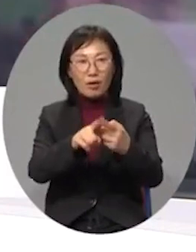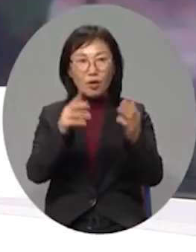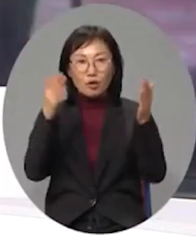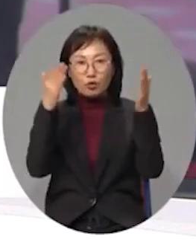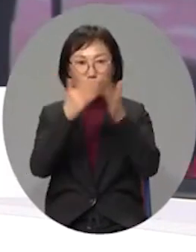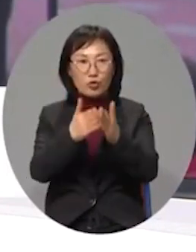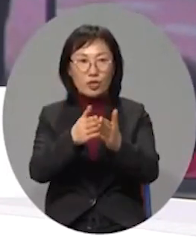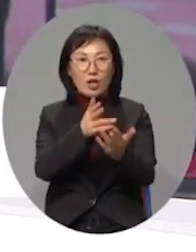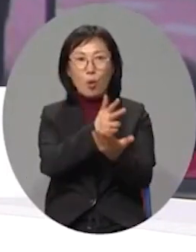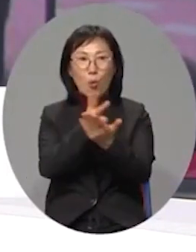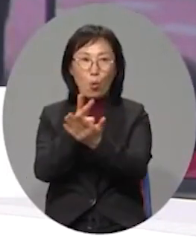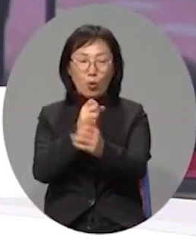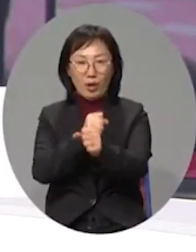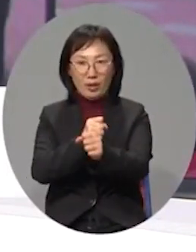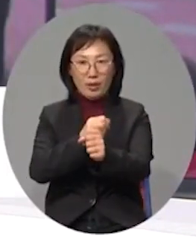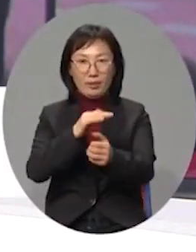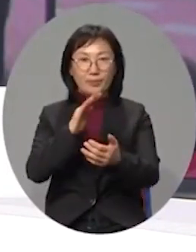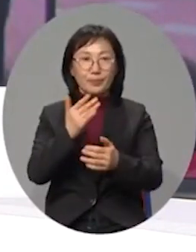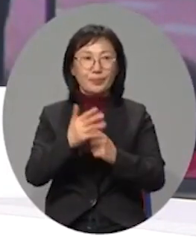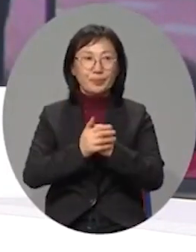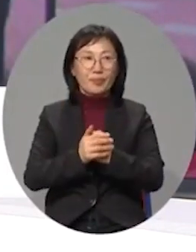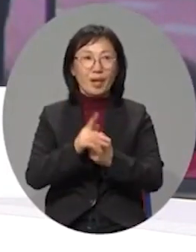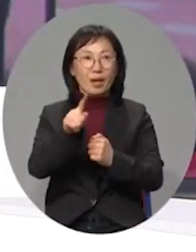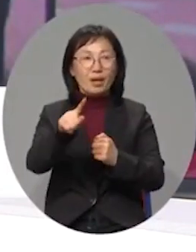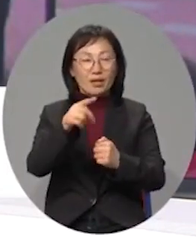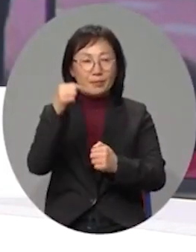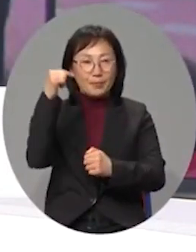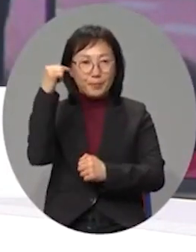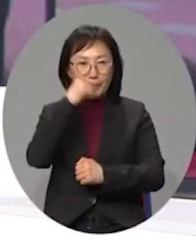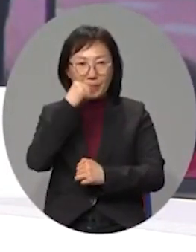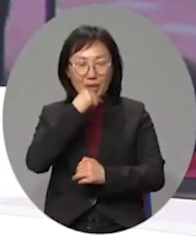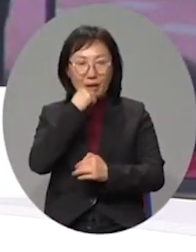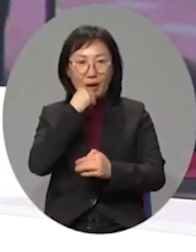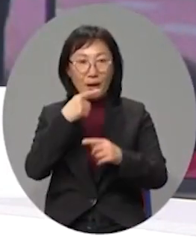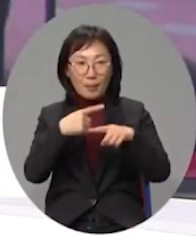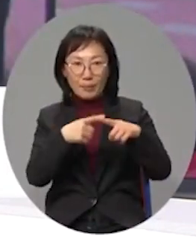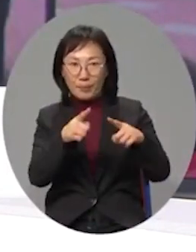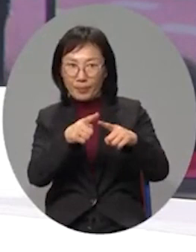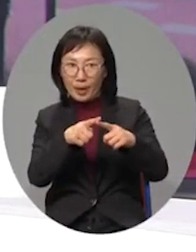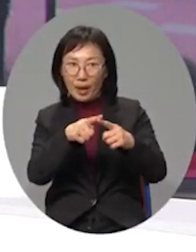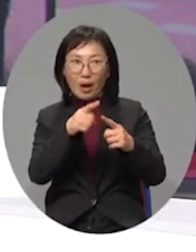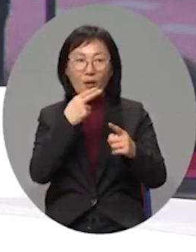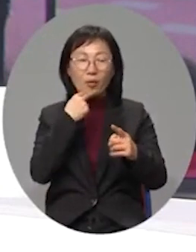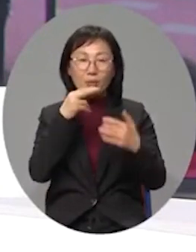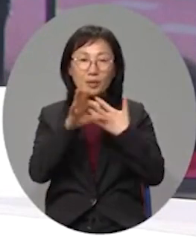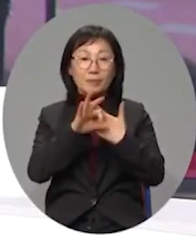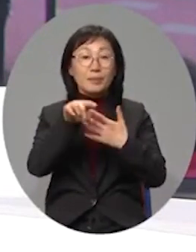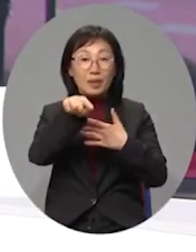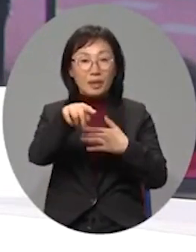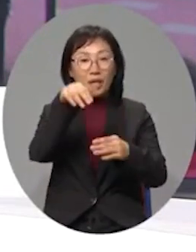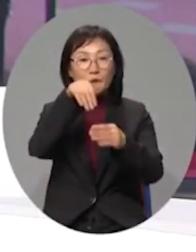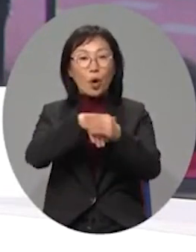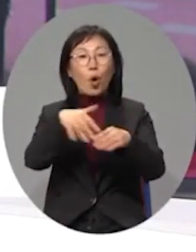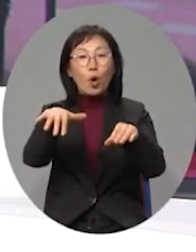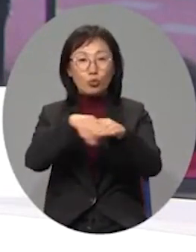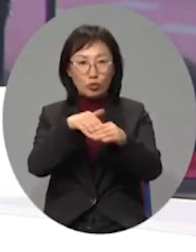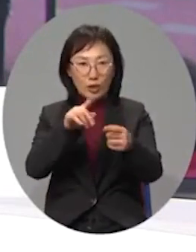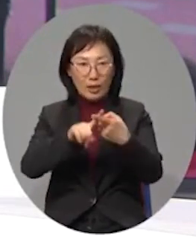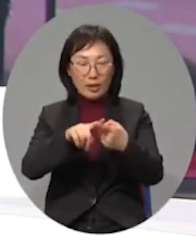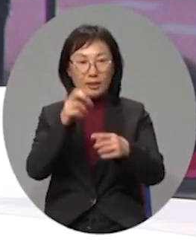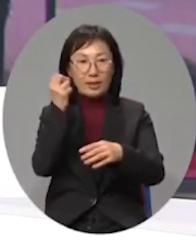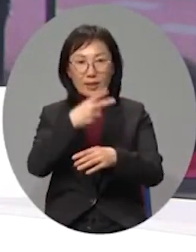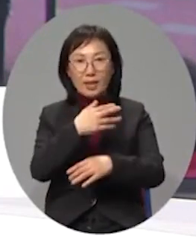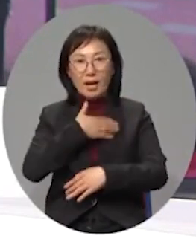대한 냉정한 평가 없이는 한 발자국도 나아갈 수 없을 거란 문제의식 아래 우리 지방 정치와 선거 문화를 들여다보고자